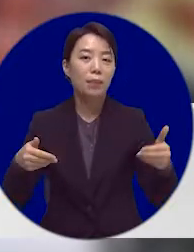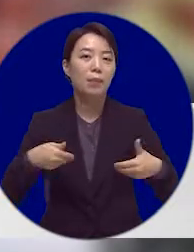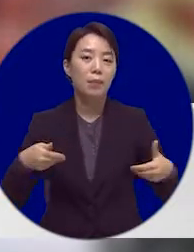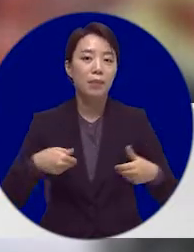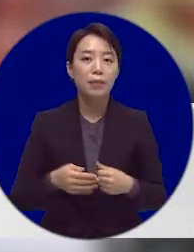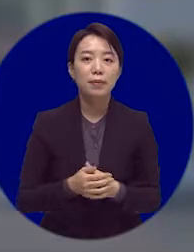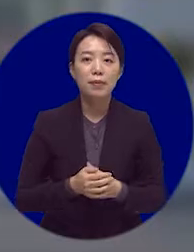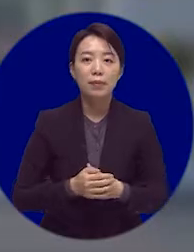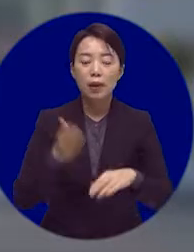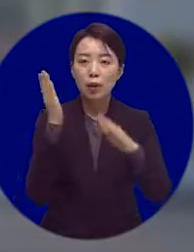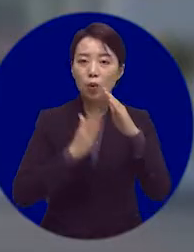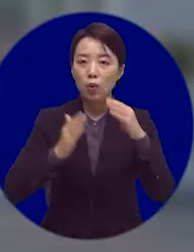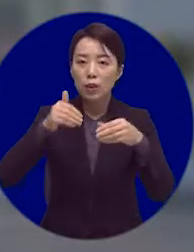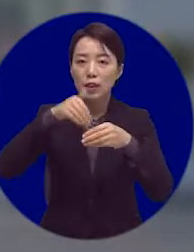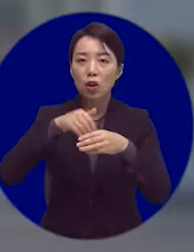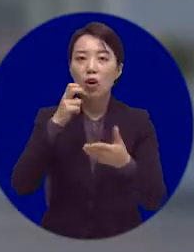합니다.